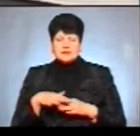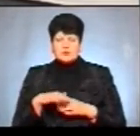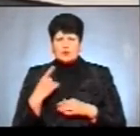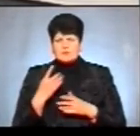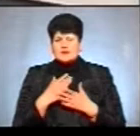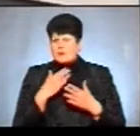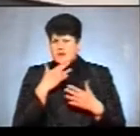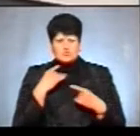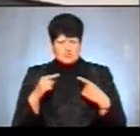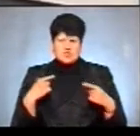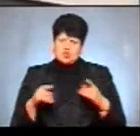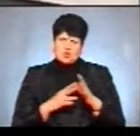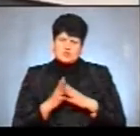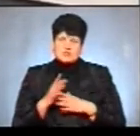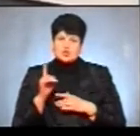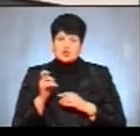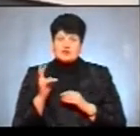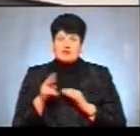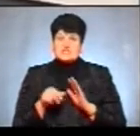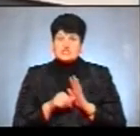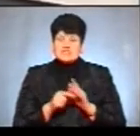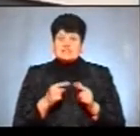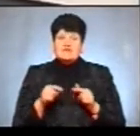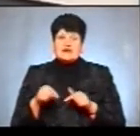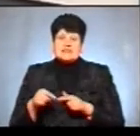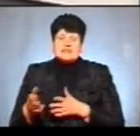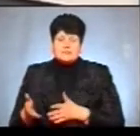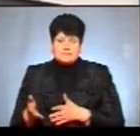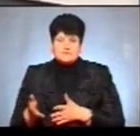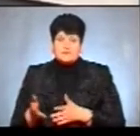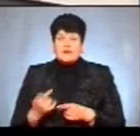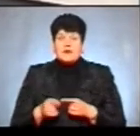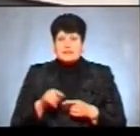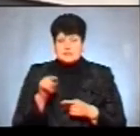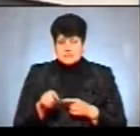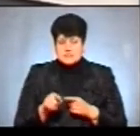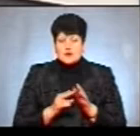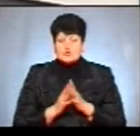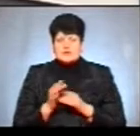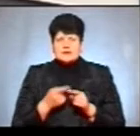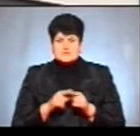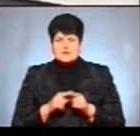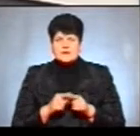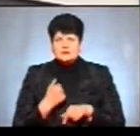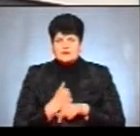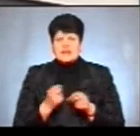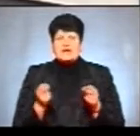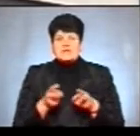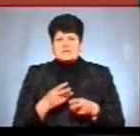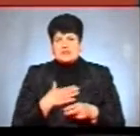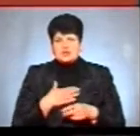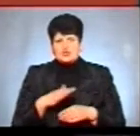багато інших рослин, їх 126 видів. Ну, в основному, от ці рослини – це є основний ризик для нашої